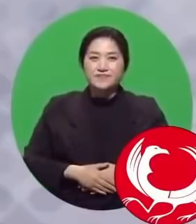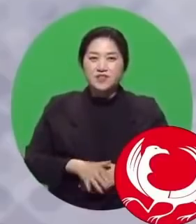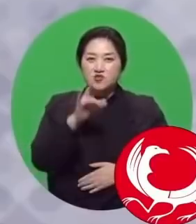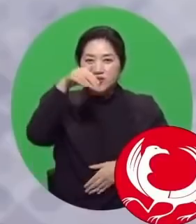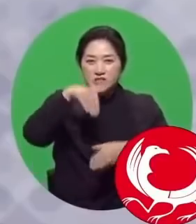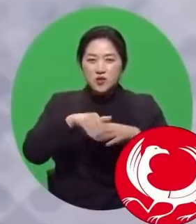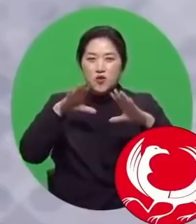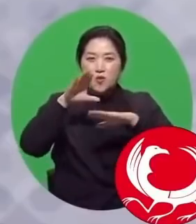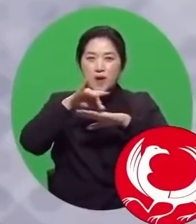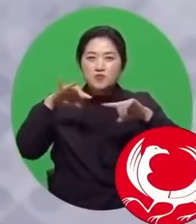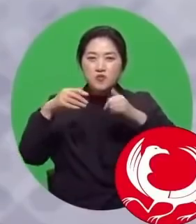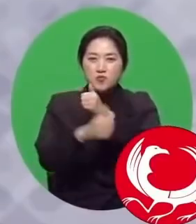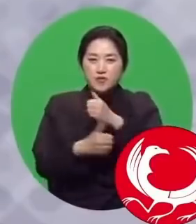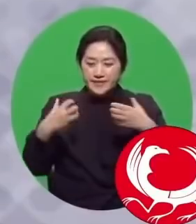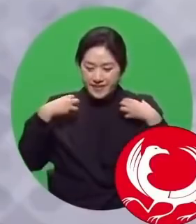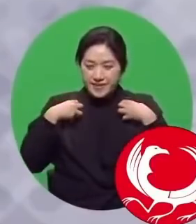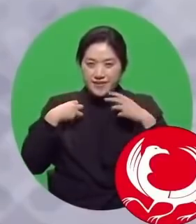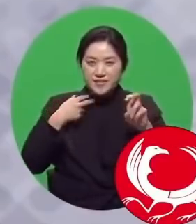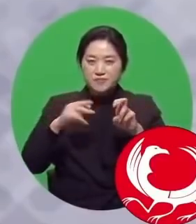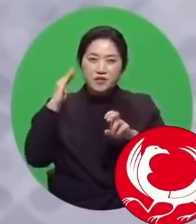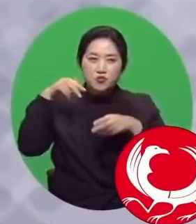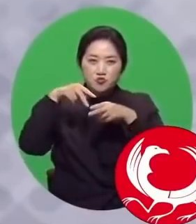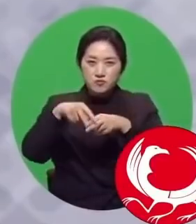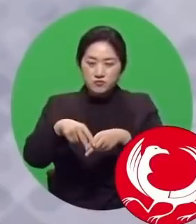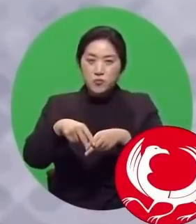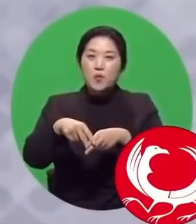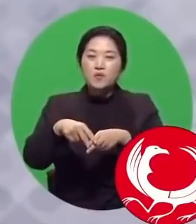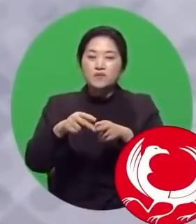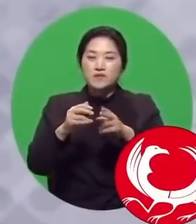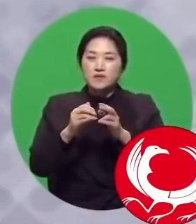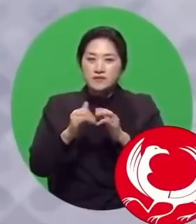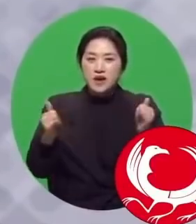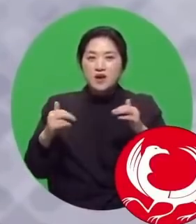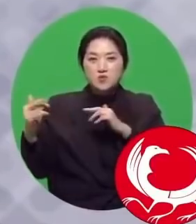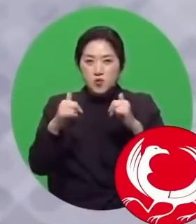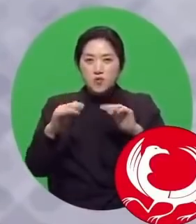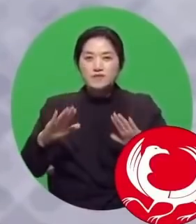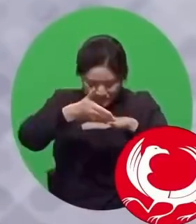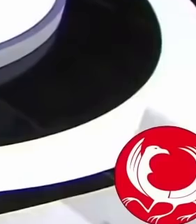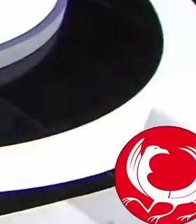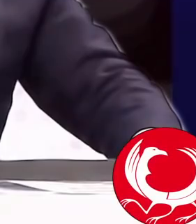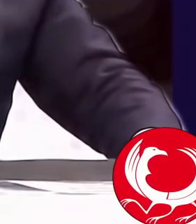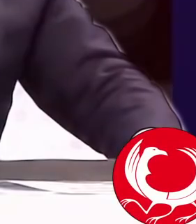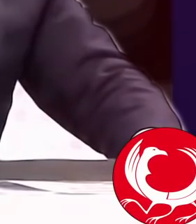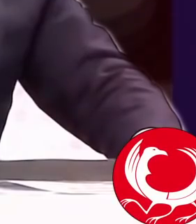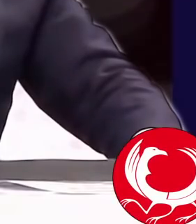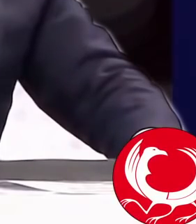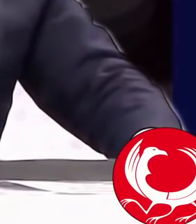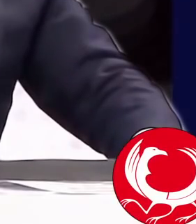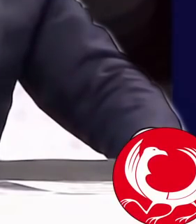자, 중앙선거방송토론위원회가 주관한 제20대 대통령 선거 후보자 토론회 여기서 마치겠습니다.